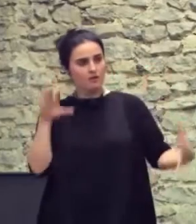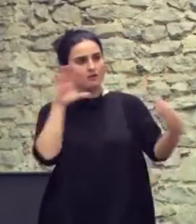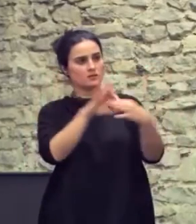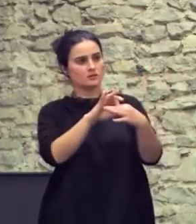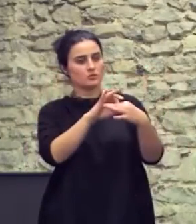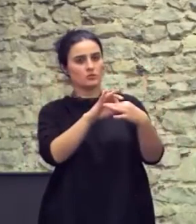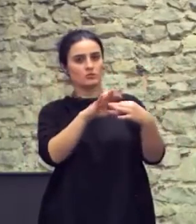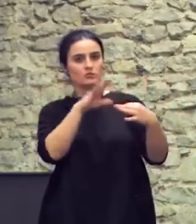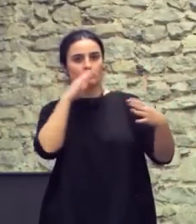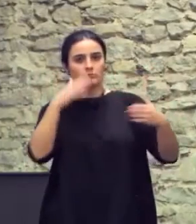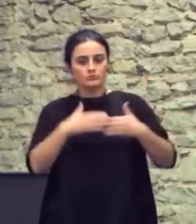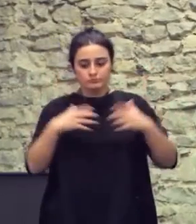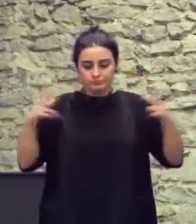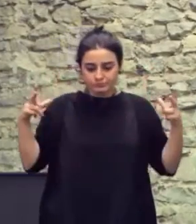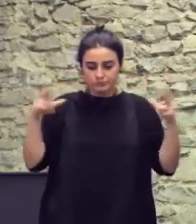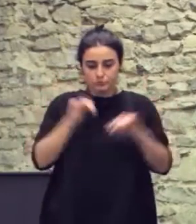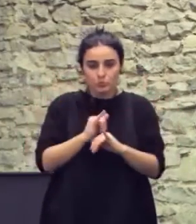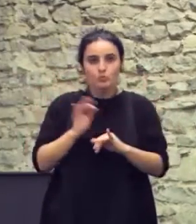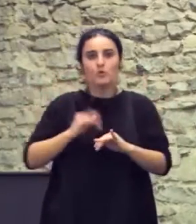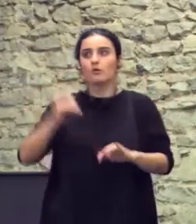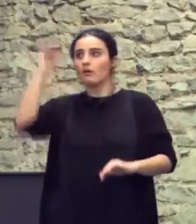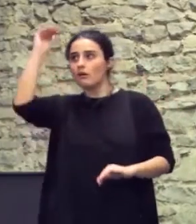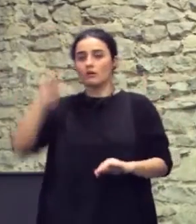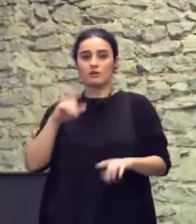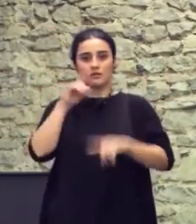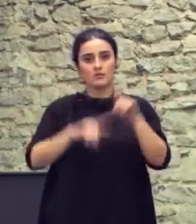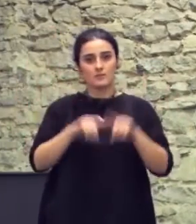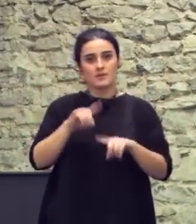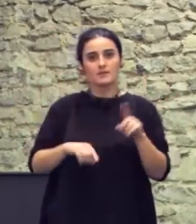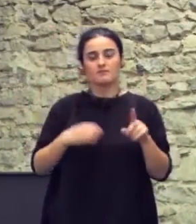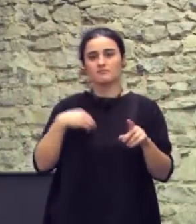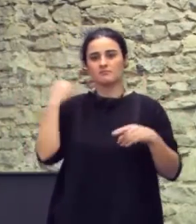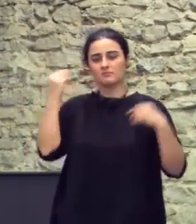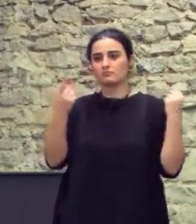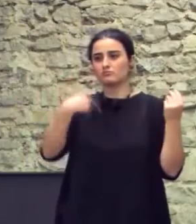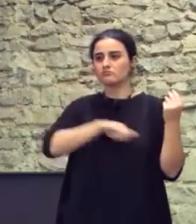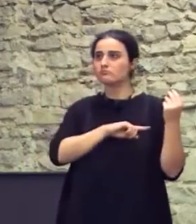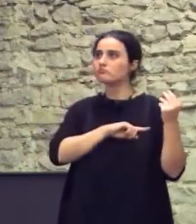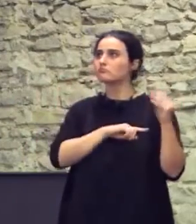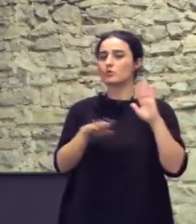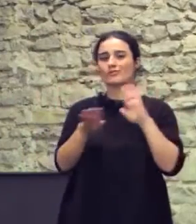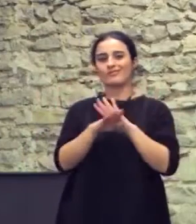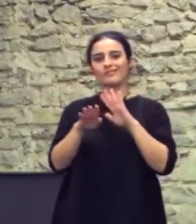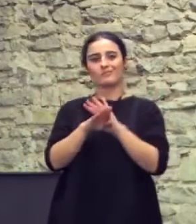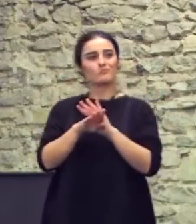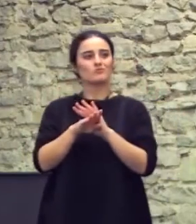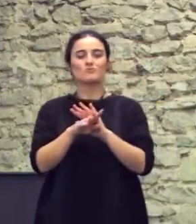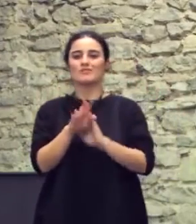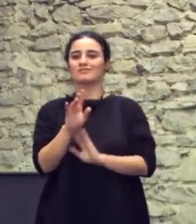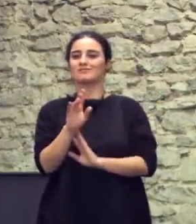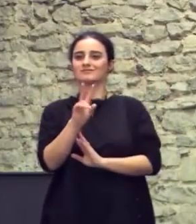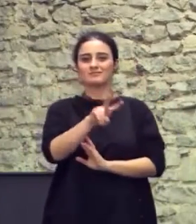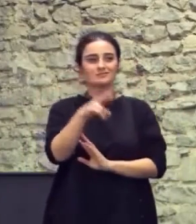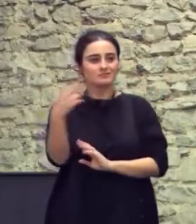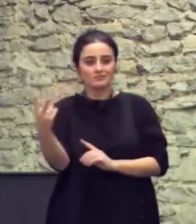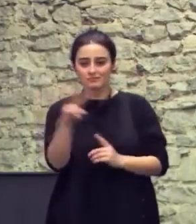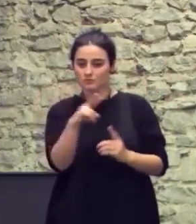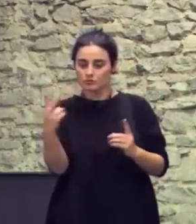Zabaltasunagatik, altueragatik, ez dakit nik zergaitik. Osa, uste dut gu ari garela oraindik binarismo ikaragarri bat